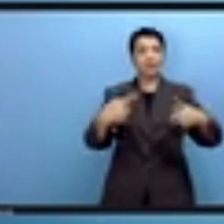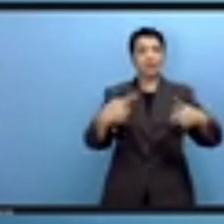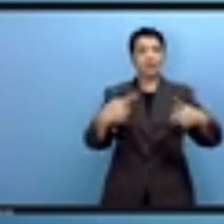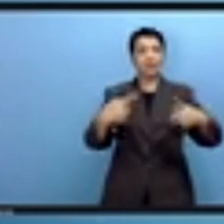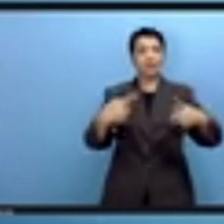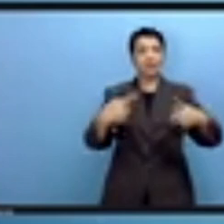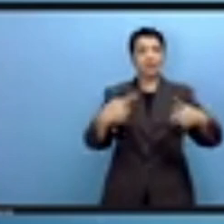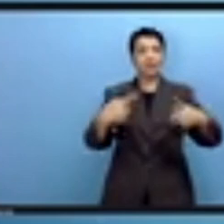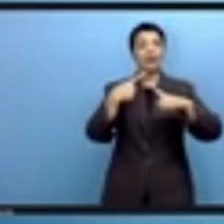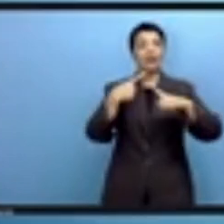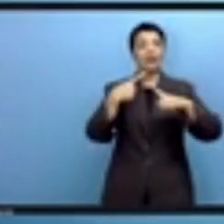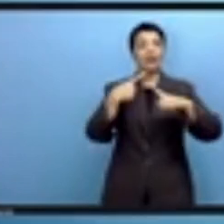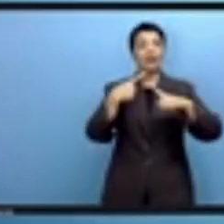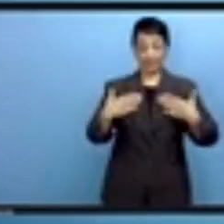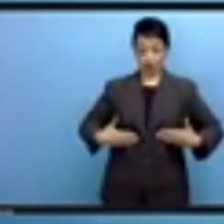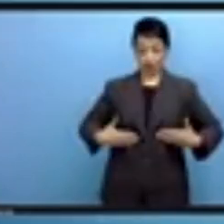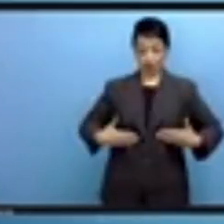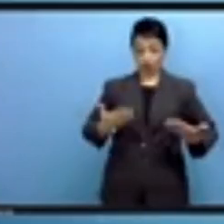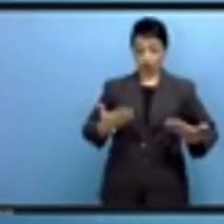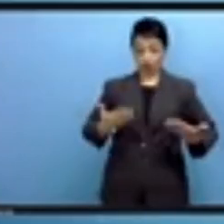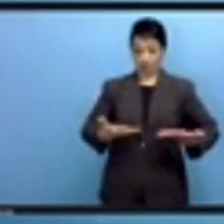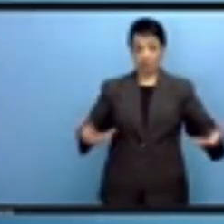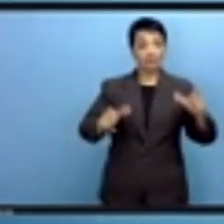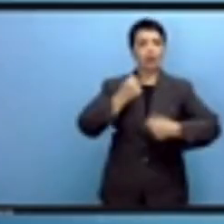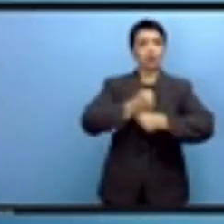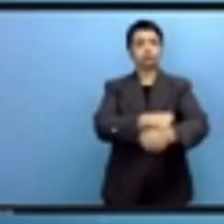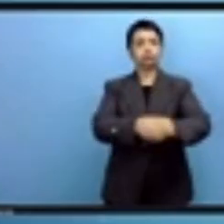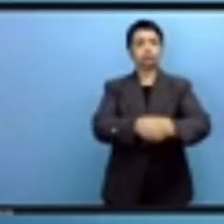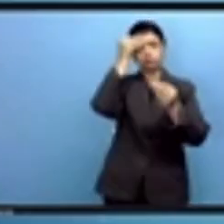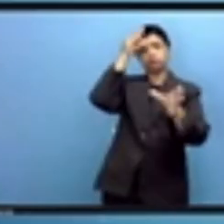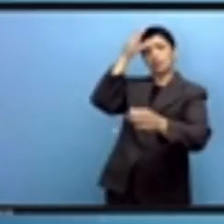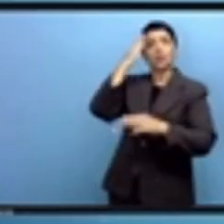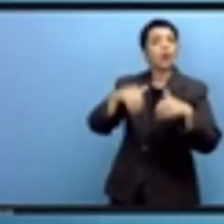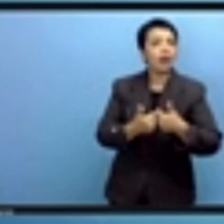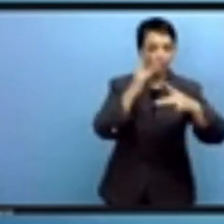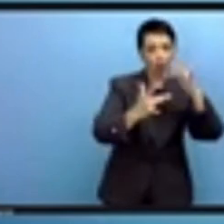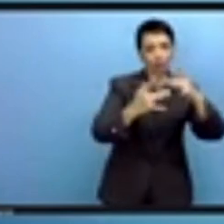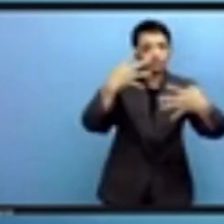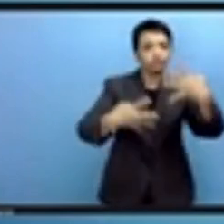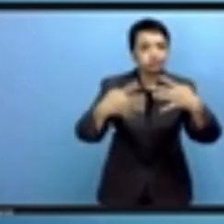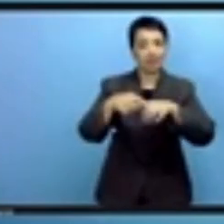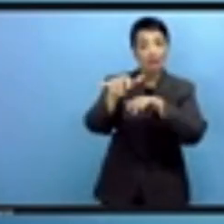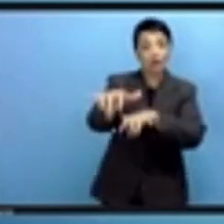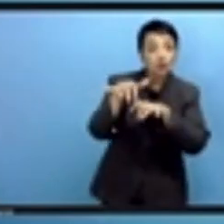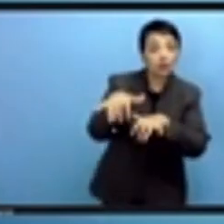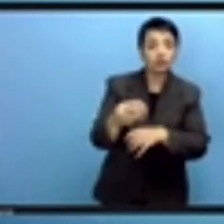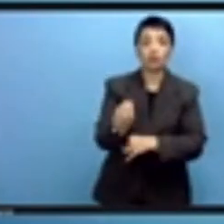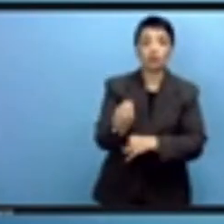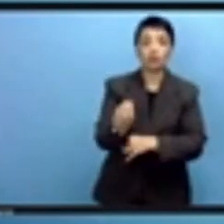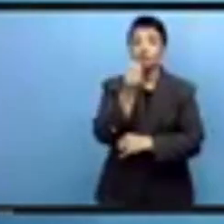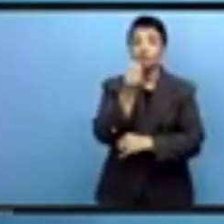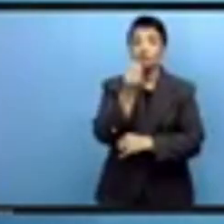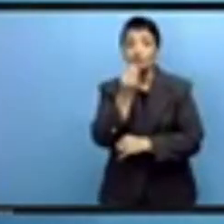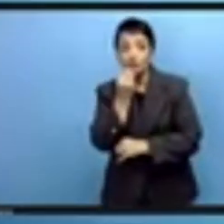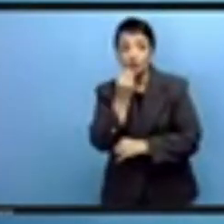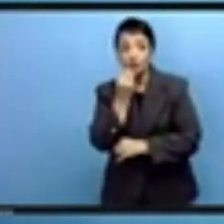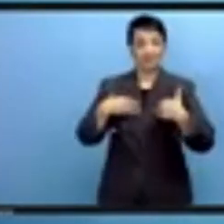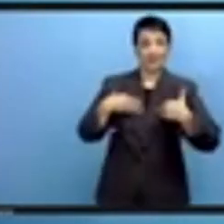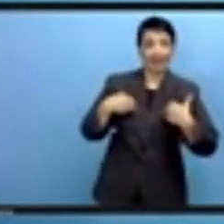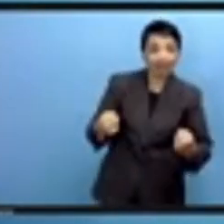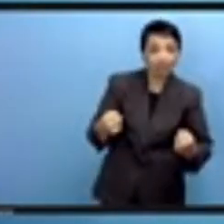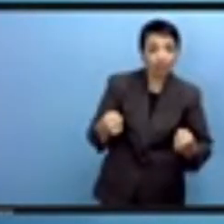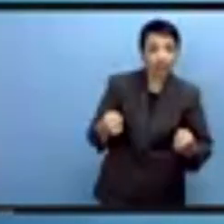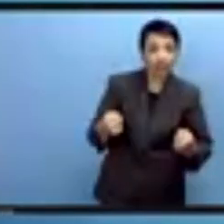据的基础的话，我们就没有办法实现这一点。所以这意味着是数据科技的能力、人力资